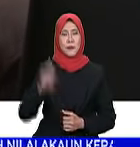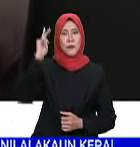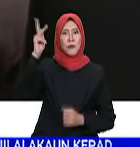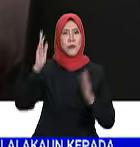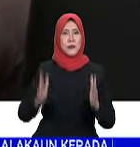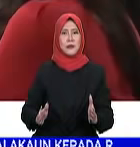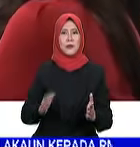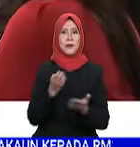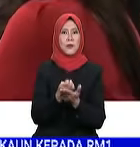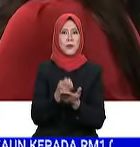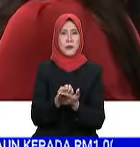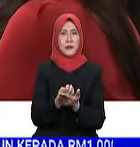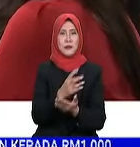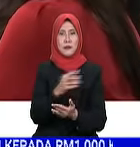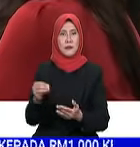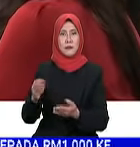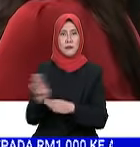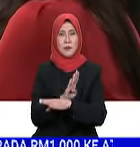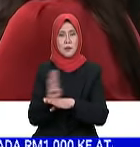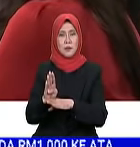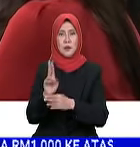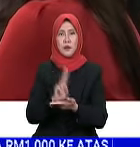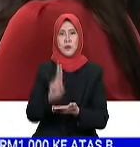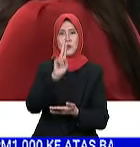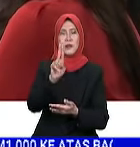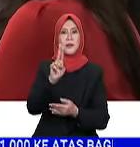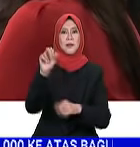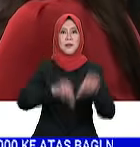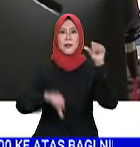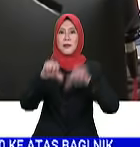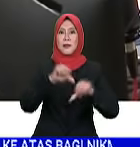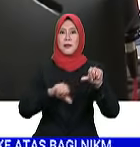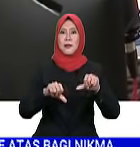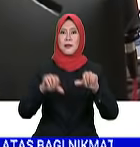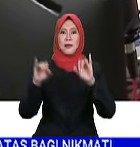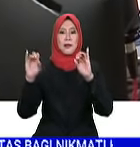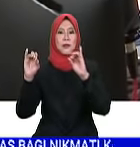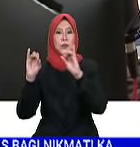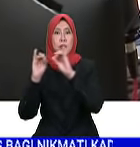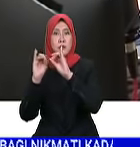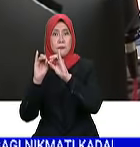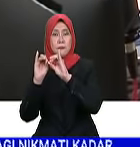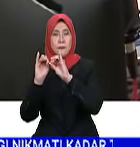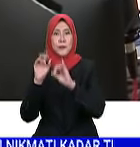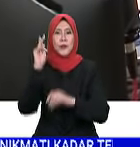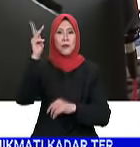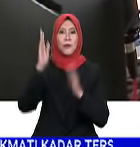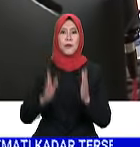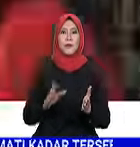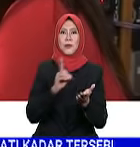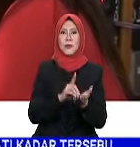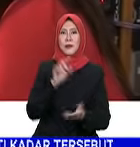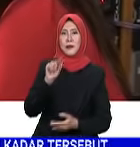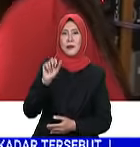Profesor Fakulti Ekonomi dan Muamalat Universiti Sains Islam Malaysia, USIM, Prof. Dr. Abdul Ghaffar